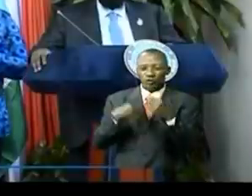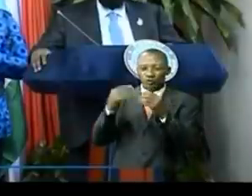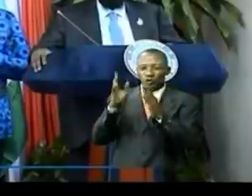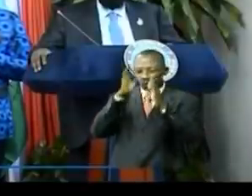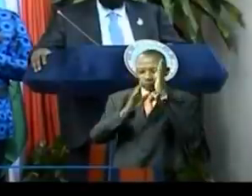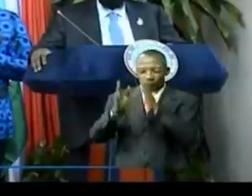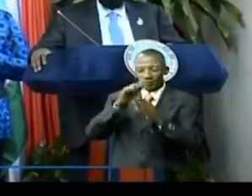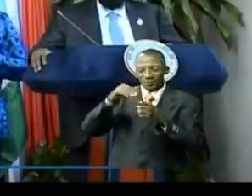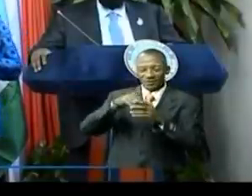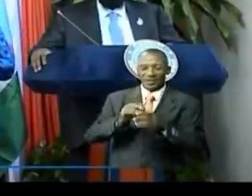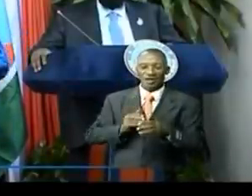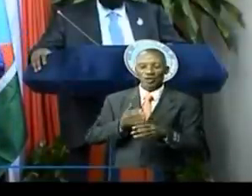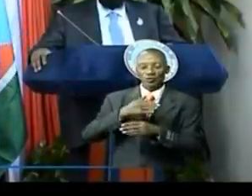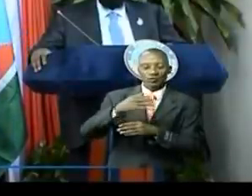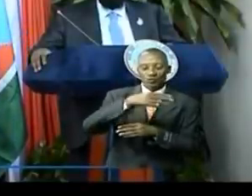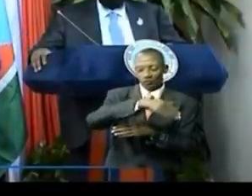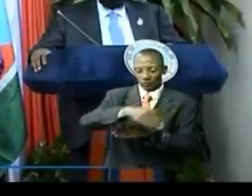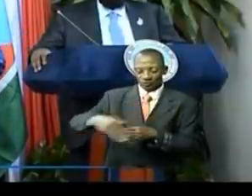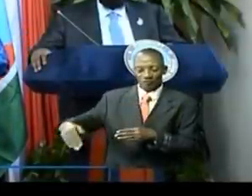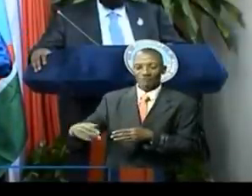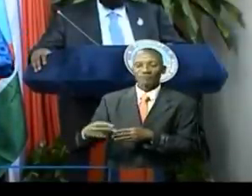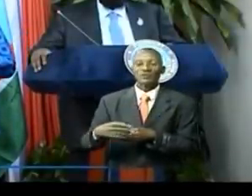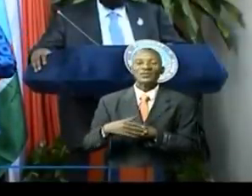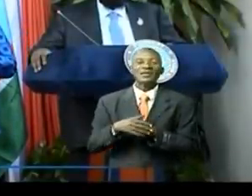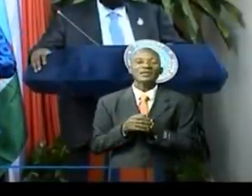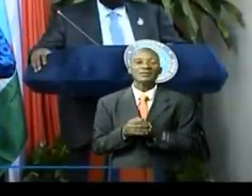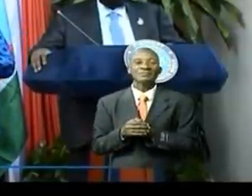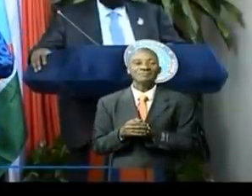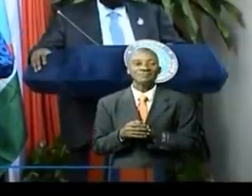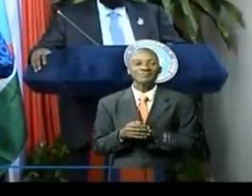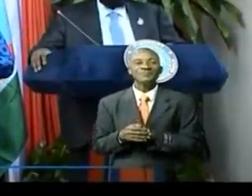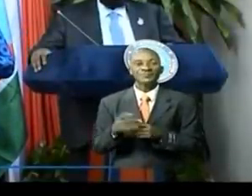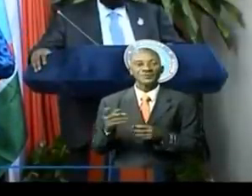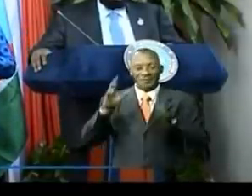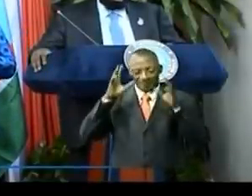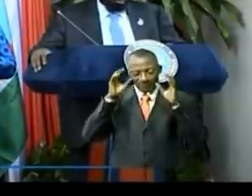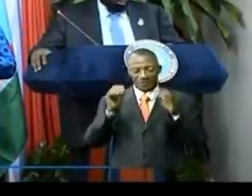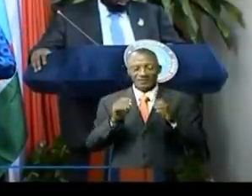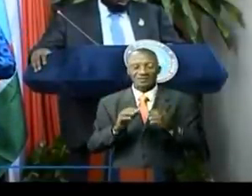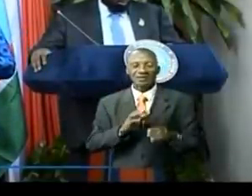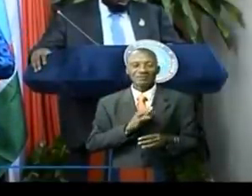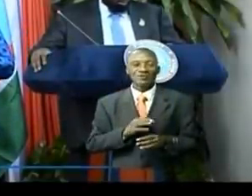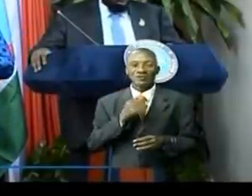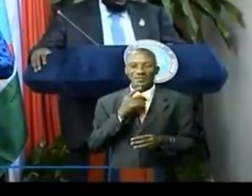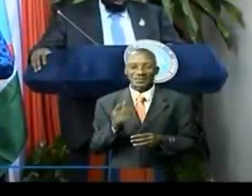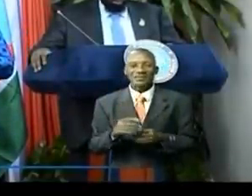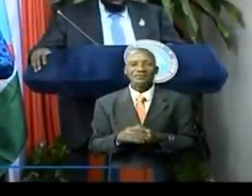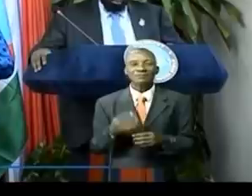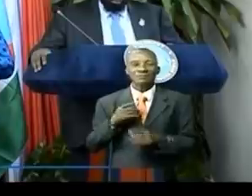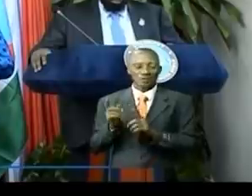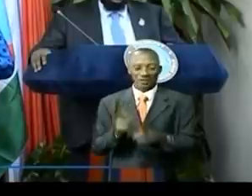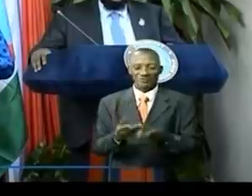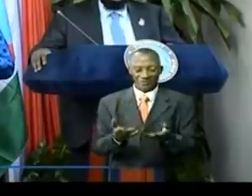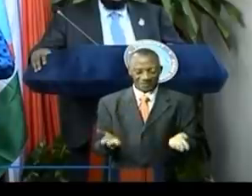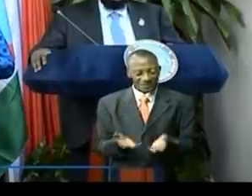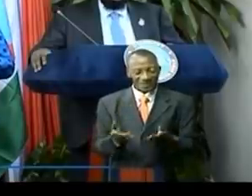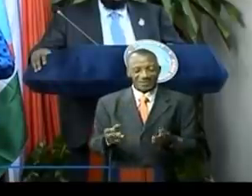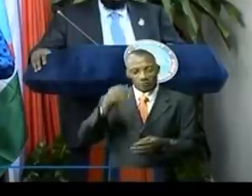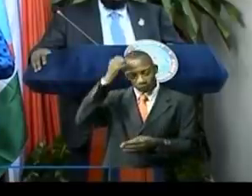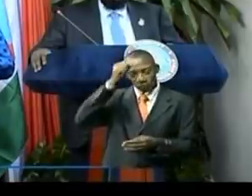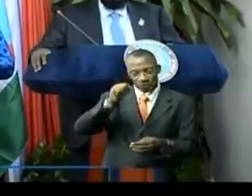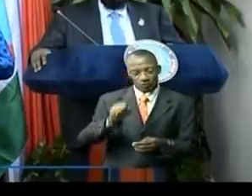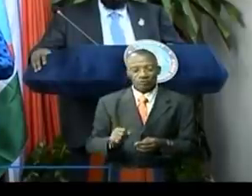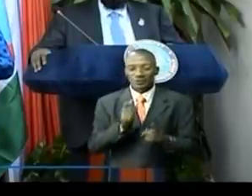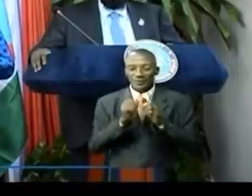vraiment dommage que cet embargo soit basé sur des préjugés, car le président Salva Kiir, avec qui je me suis